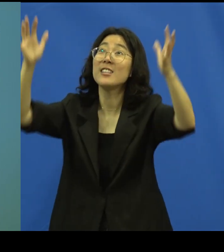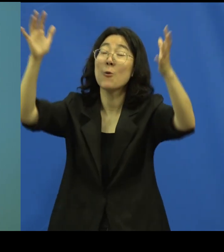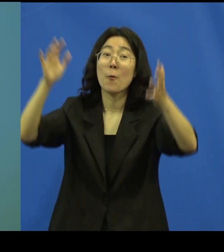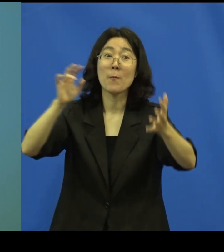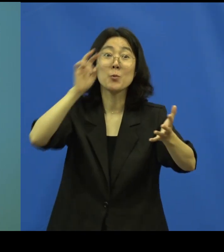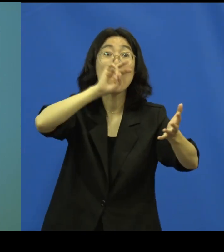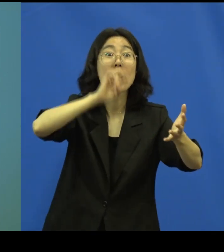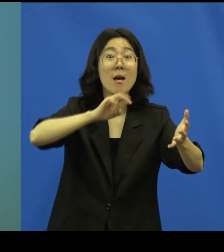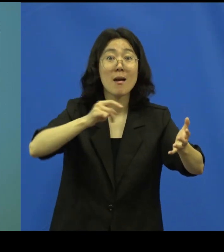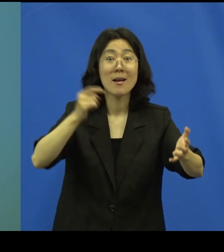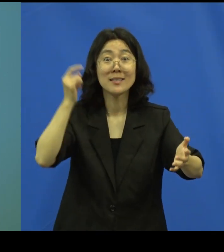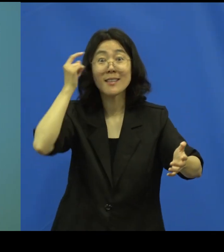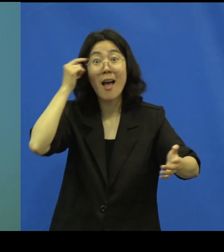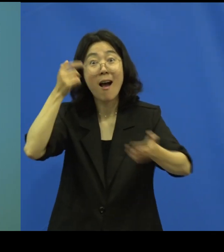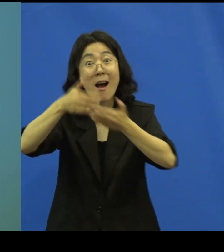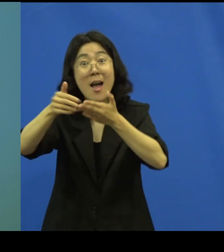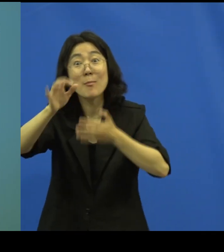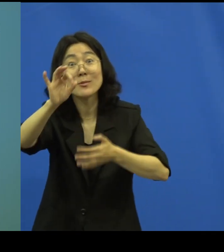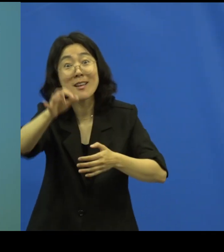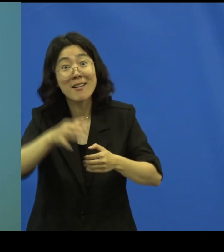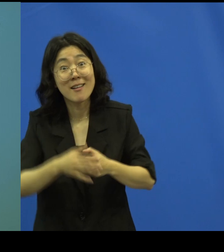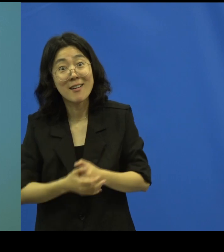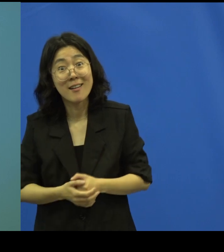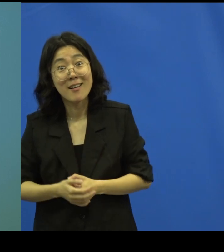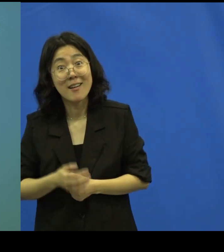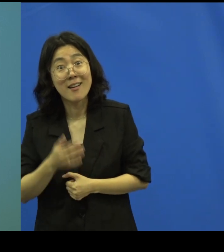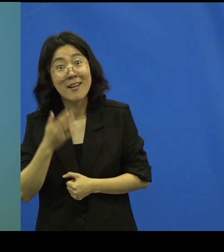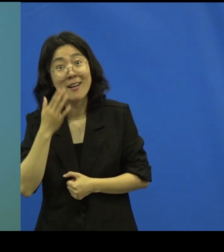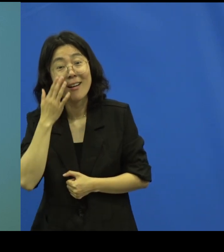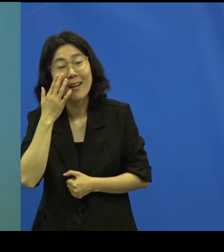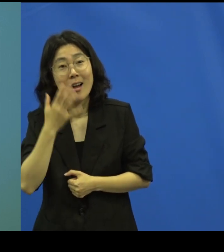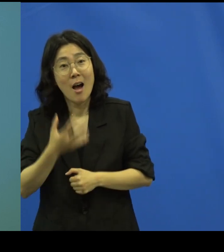이 찬양은 그런 성가대가 아니에요.